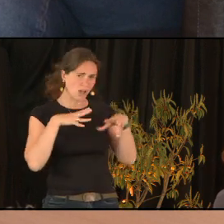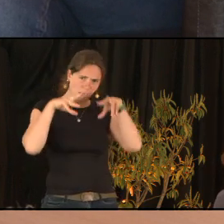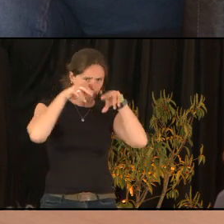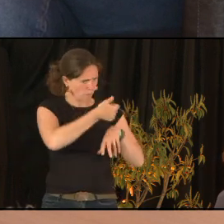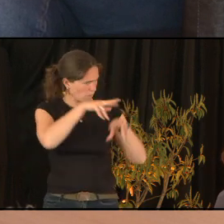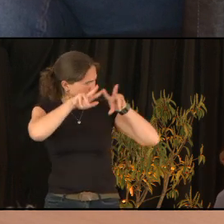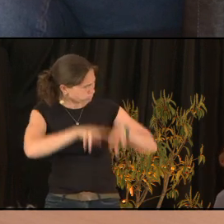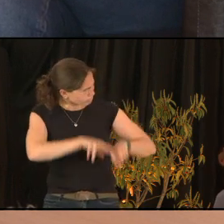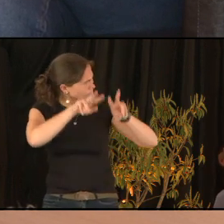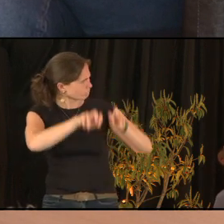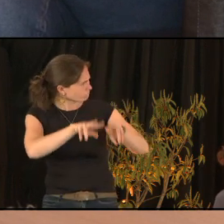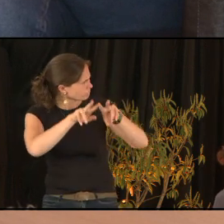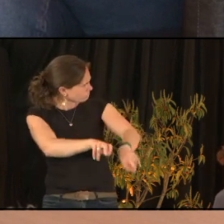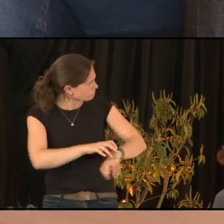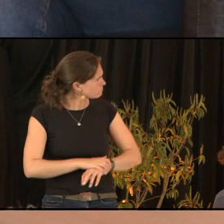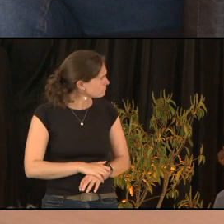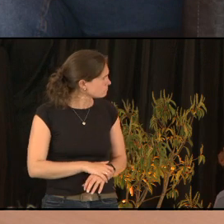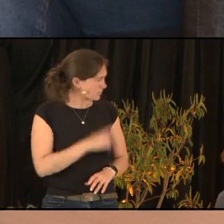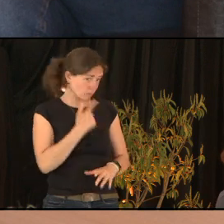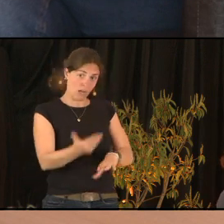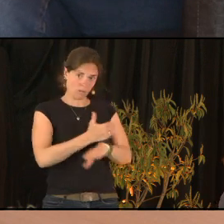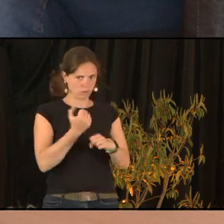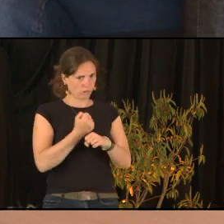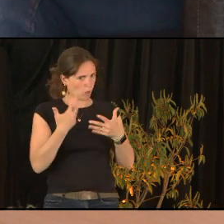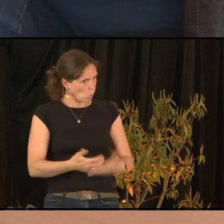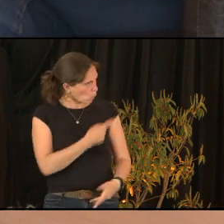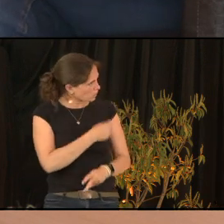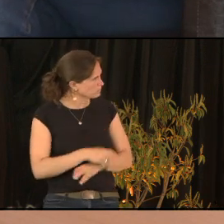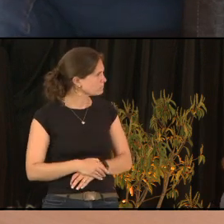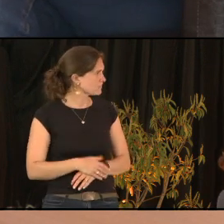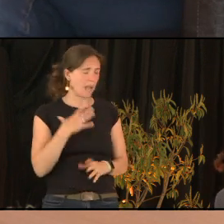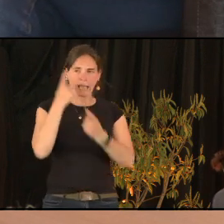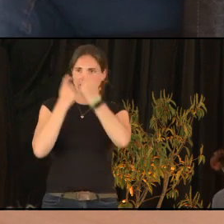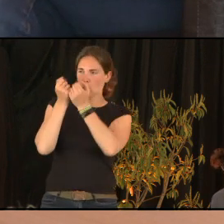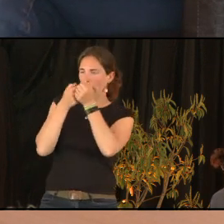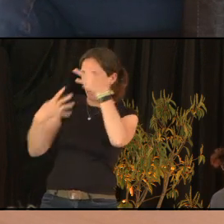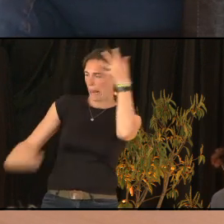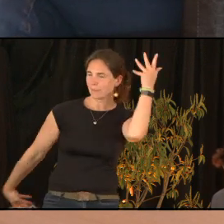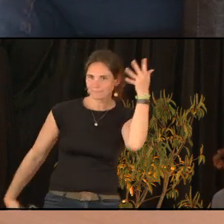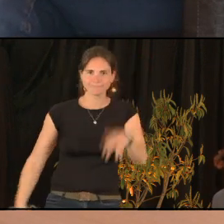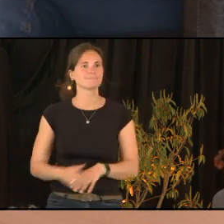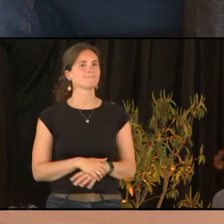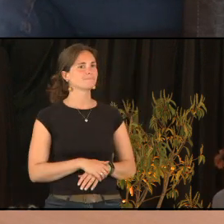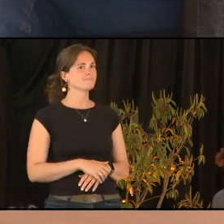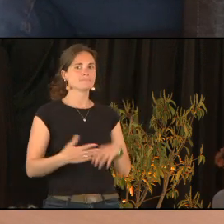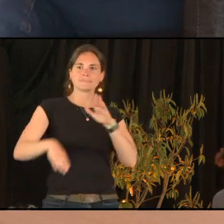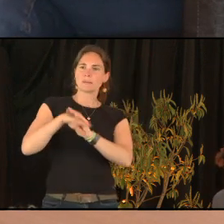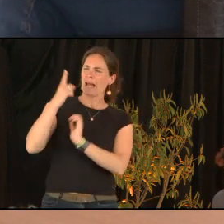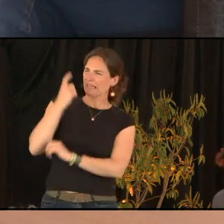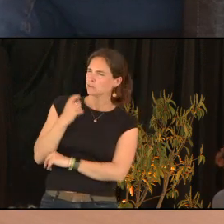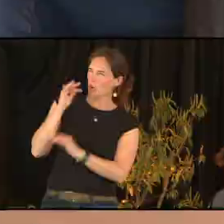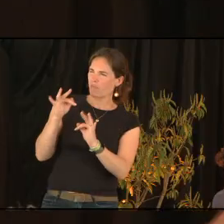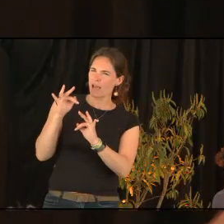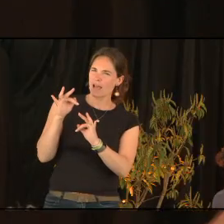vous avez... ça a bossé. Oui, il y a beaucoup de questions. Au départ, c'était la question de...